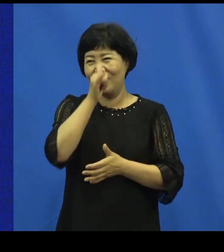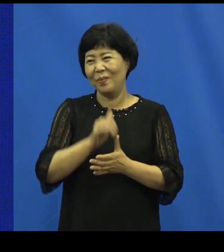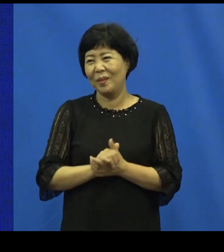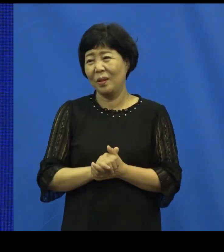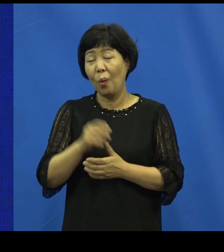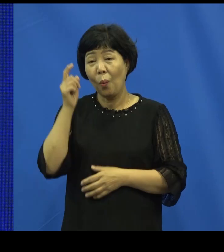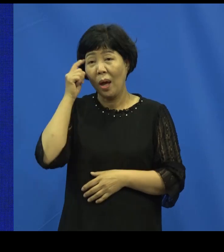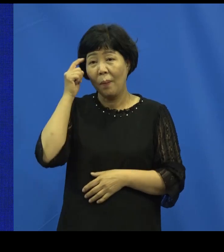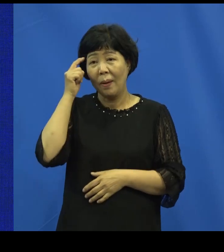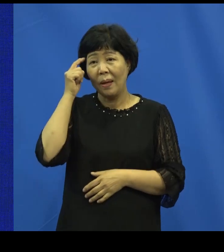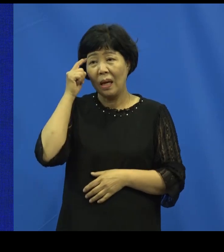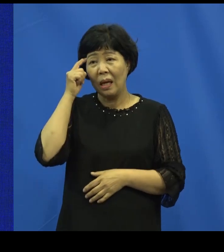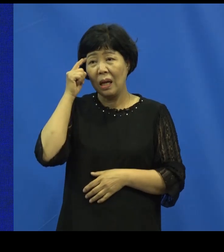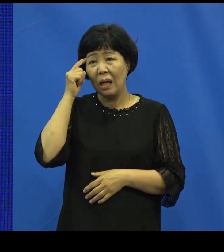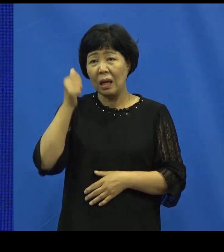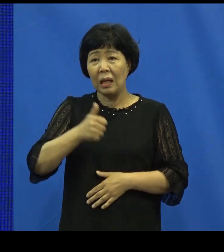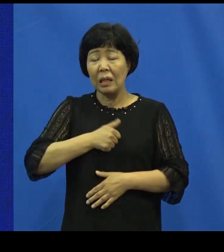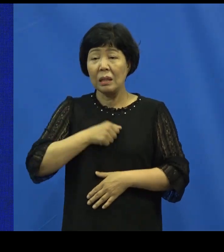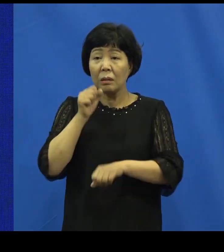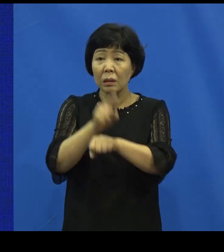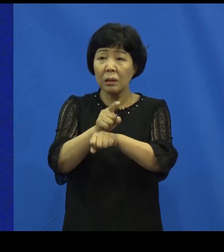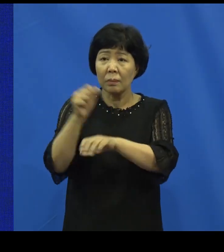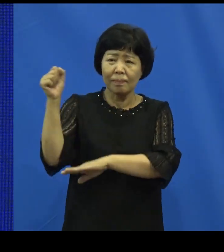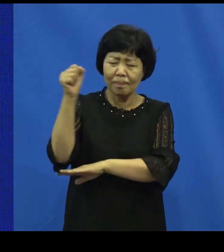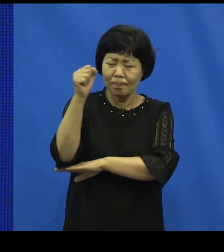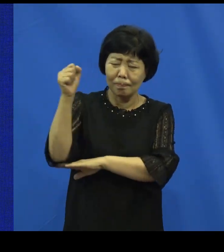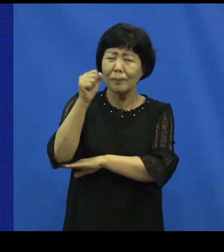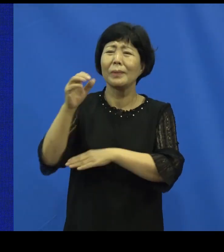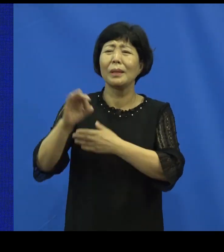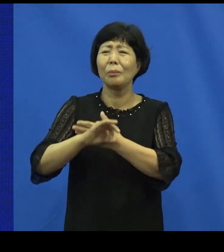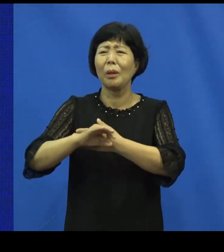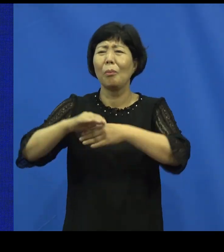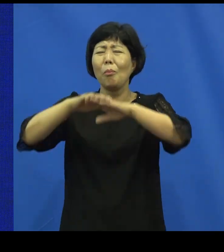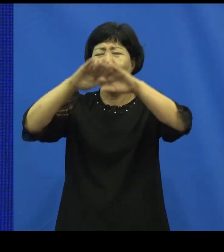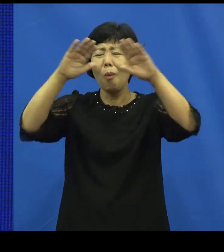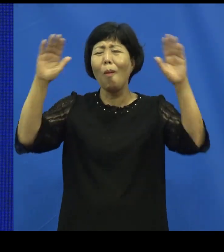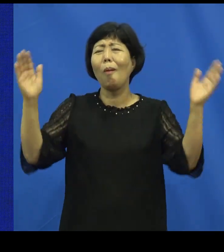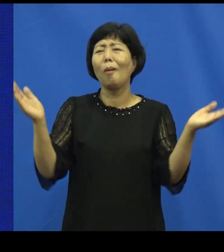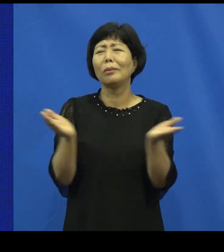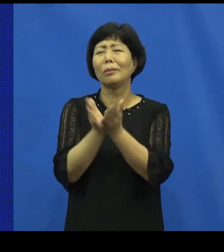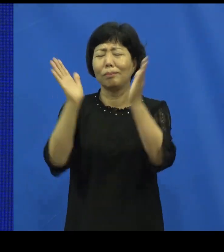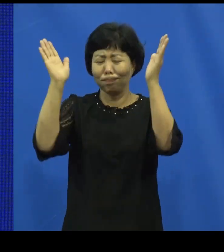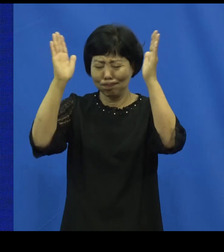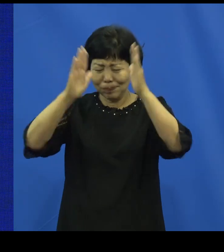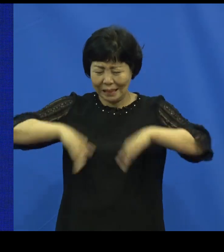왜 그런가 하면 여러분, 정체성이 흔들리면 모든 게 흔들리는 겁니다.